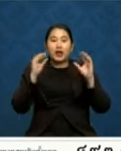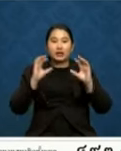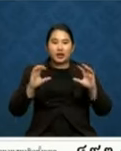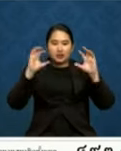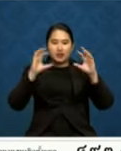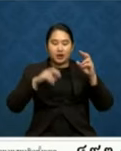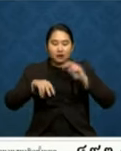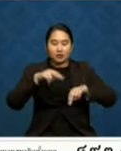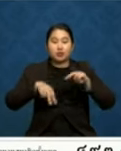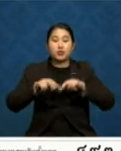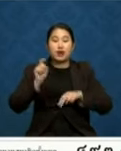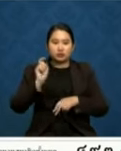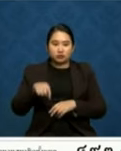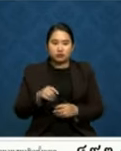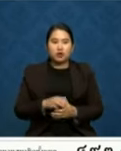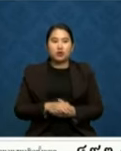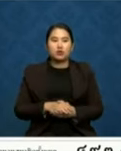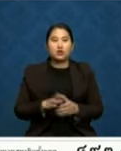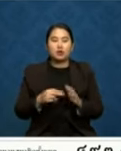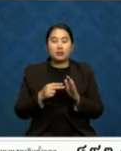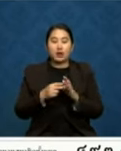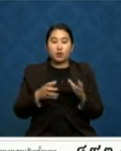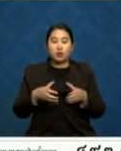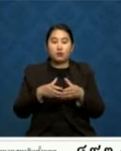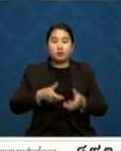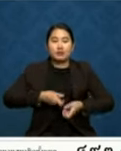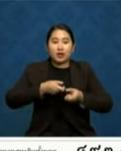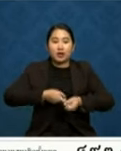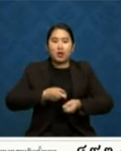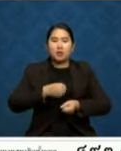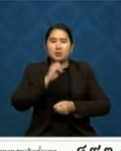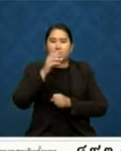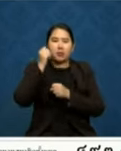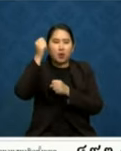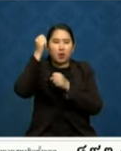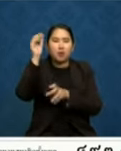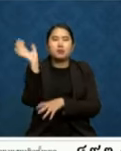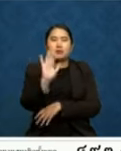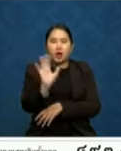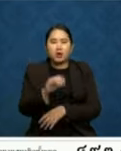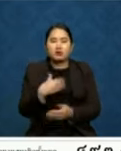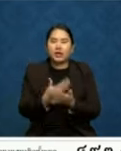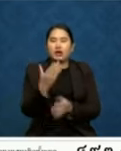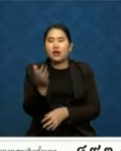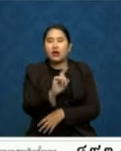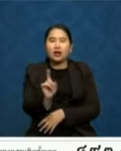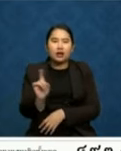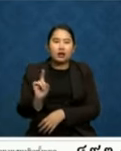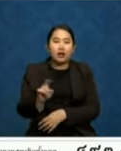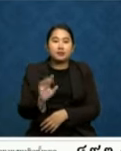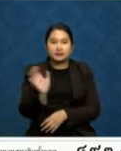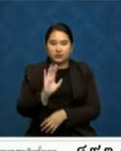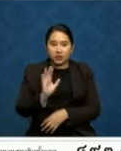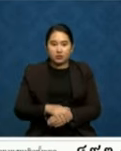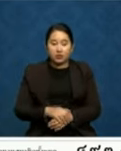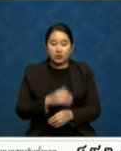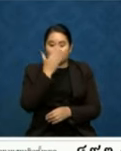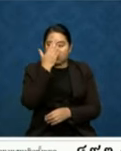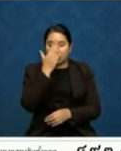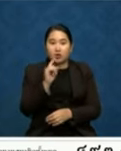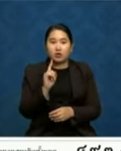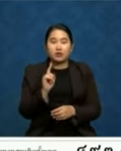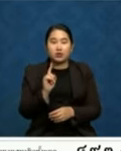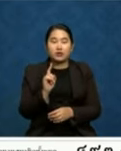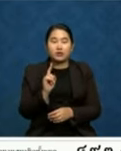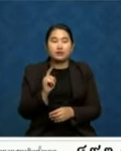เข้ามาดูแลโดยที่ไม่ต้องเนี่ยให้เกษตรกรนั้นเนี่ยนะครับต้องมาร้องแร่แหกกระเชิงว่าเมื่อไหร่จะจ่ายเมื่อไหร่จะจ่ายเพราะตอนนี้หลายสิ่งหลายอย่าง